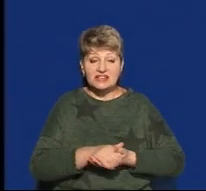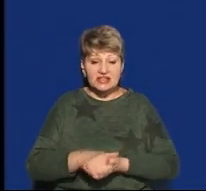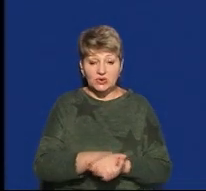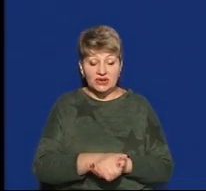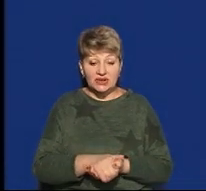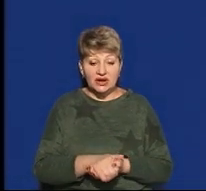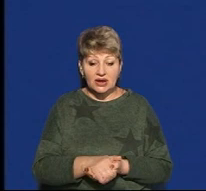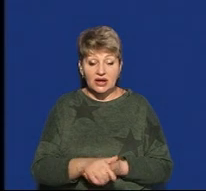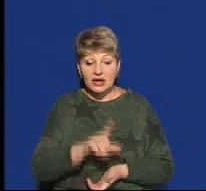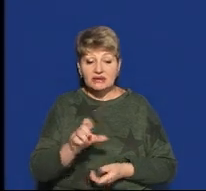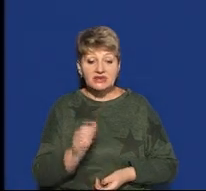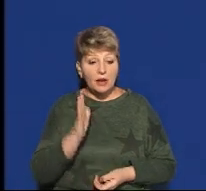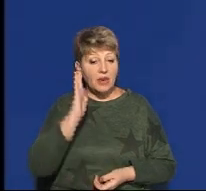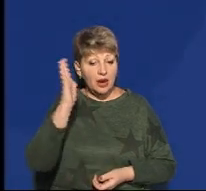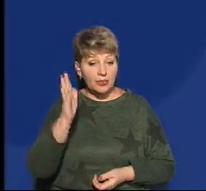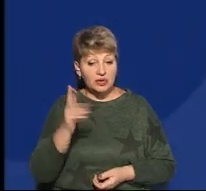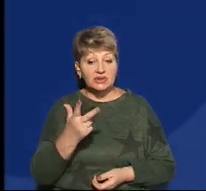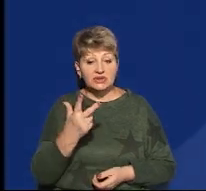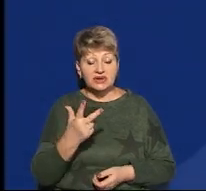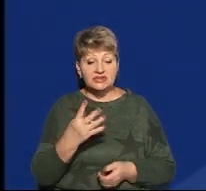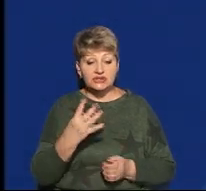солідарність». «За майбутнє» –